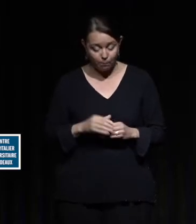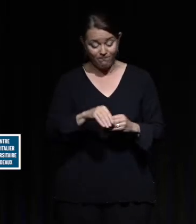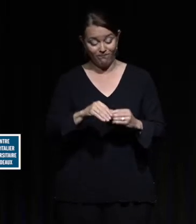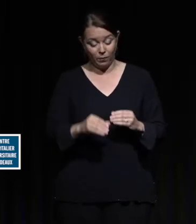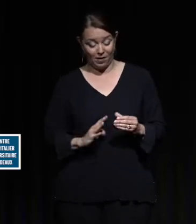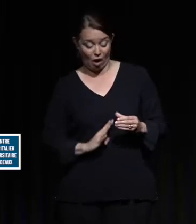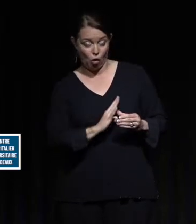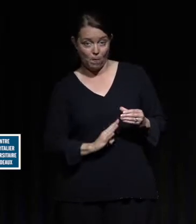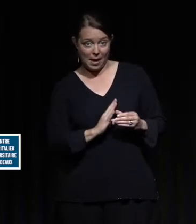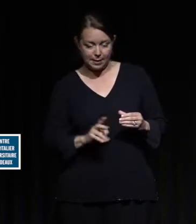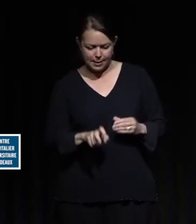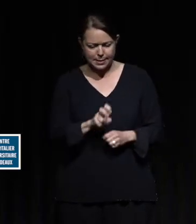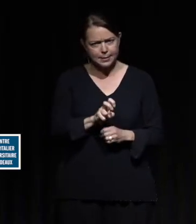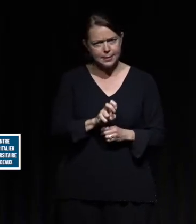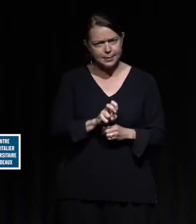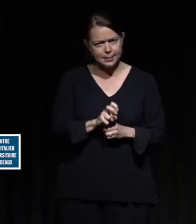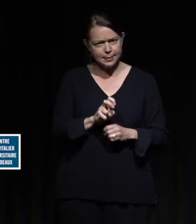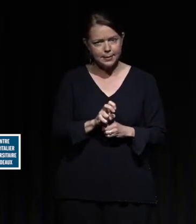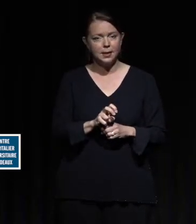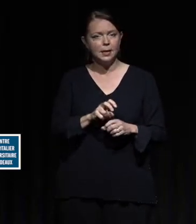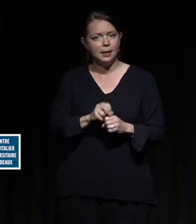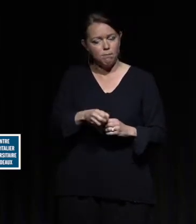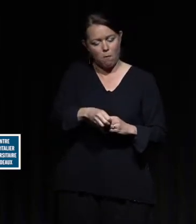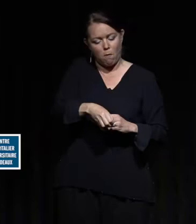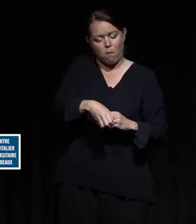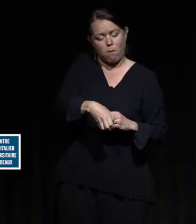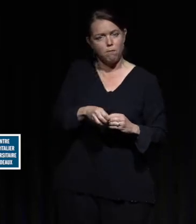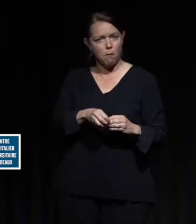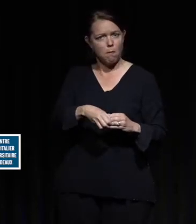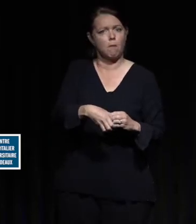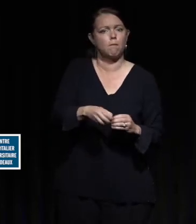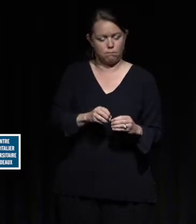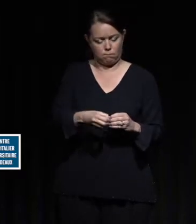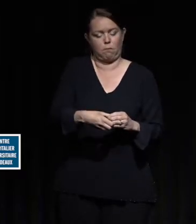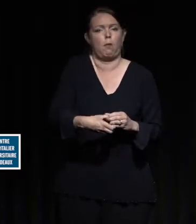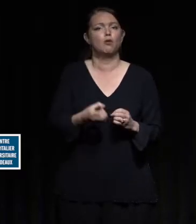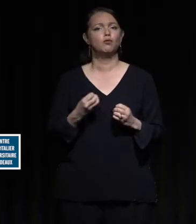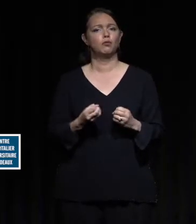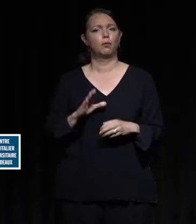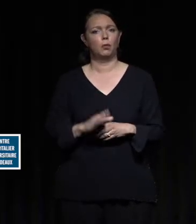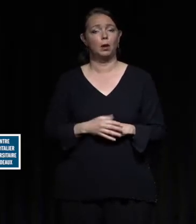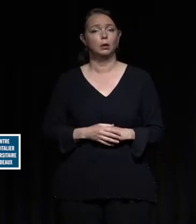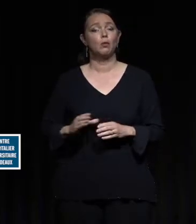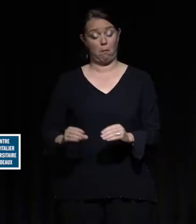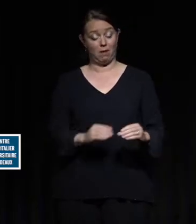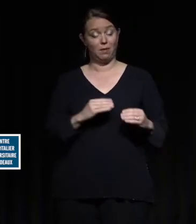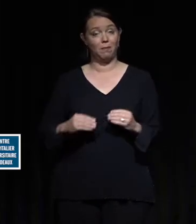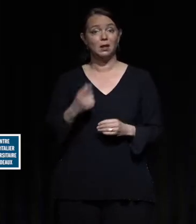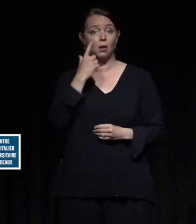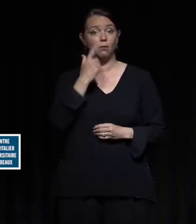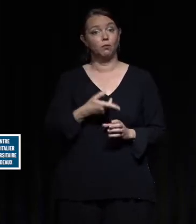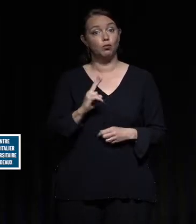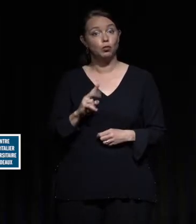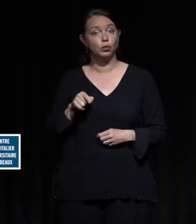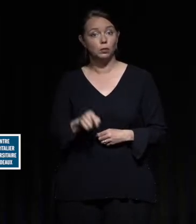l'endomètre va stagner à cet endroit-là et va s'implanter à cet endroit-là. Et schématiquement, on a des localisations, vous voyez, préférentielles